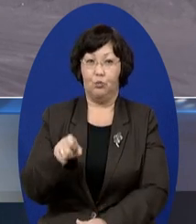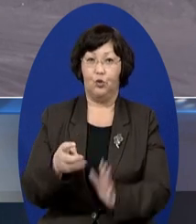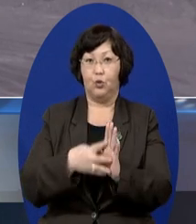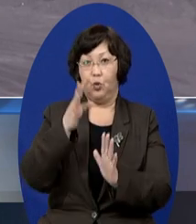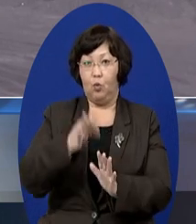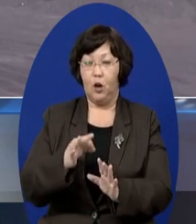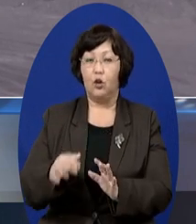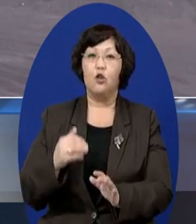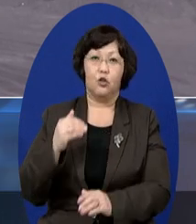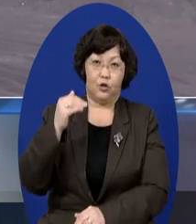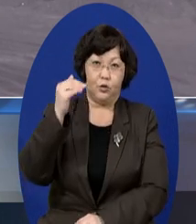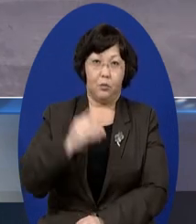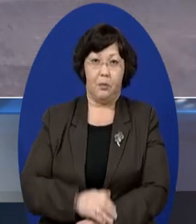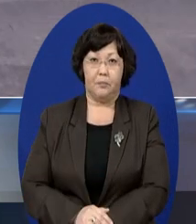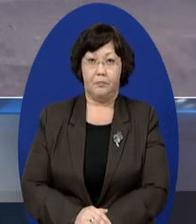өсчээ.